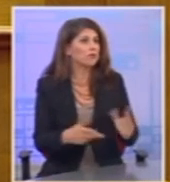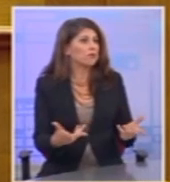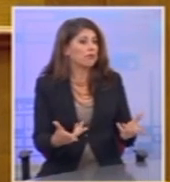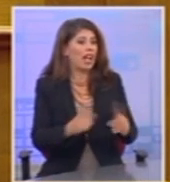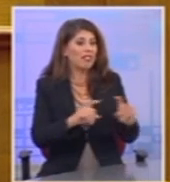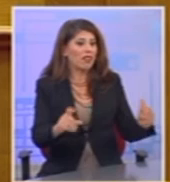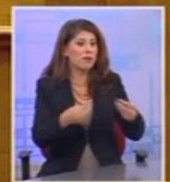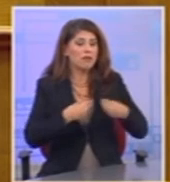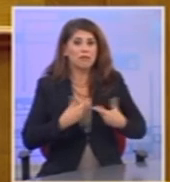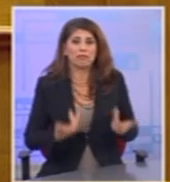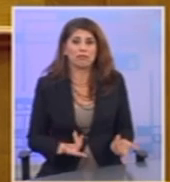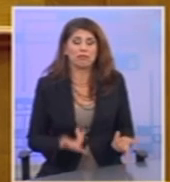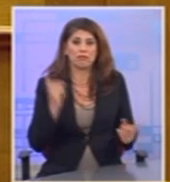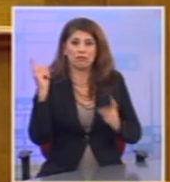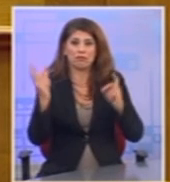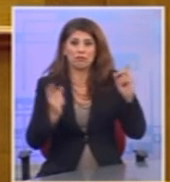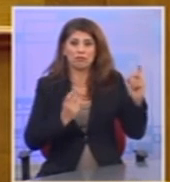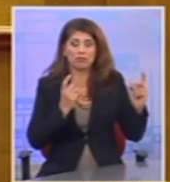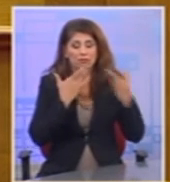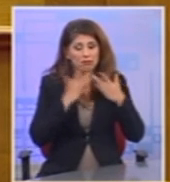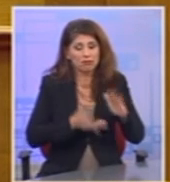λύσεις για τα πολύπαθα δημόσια πανεπιστήμια.